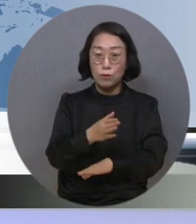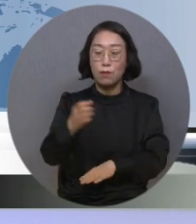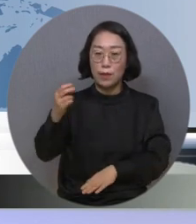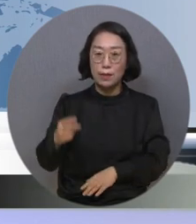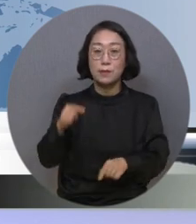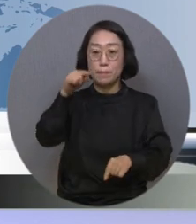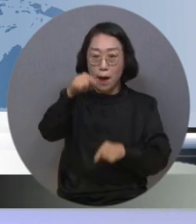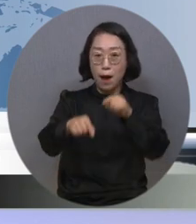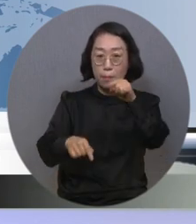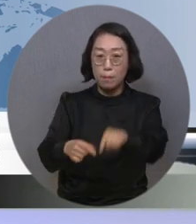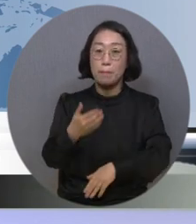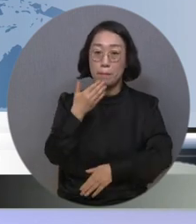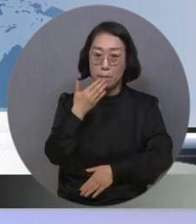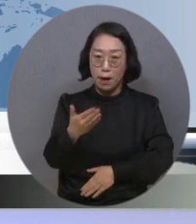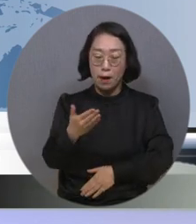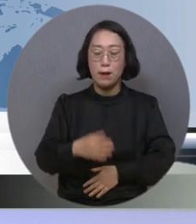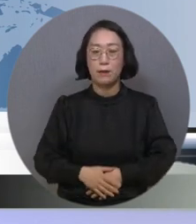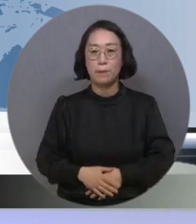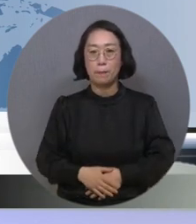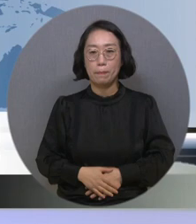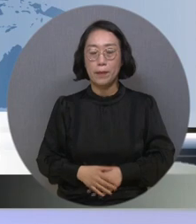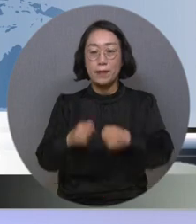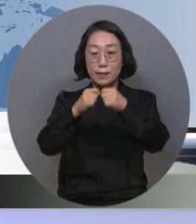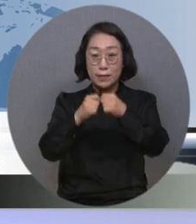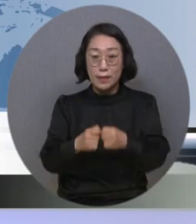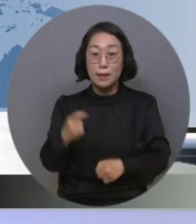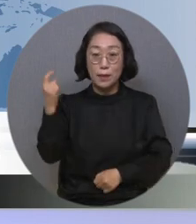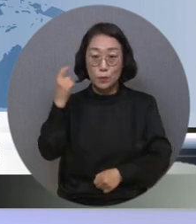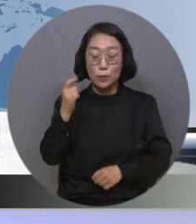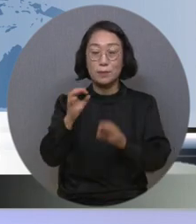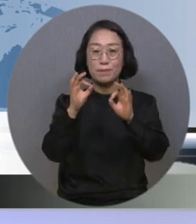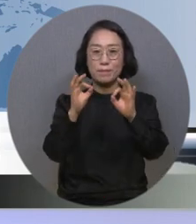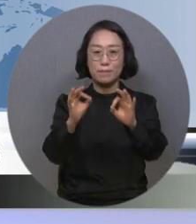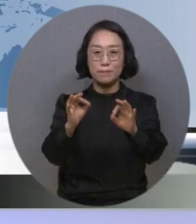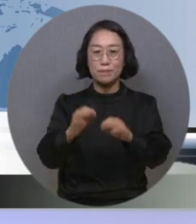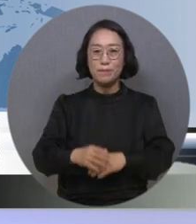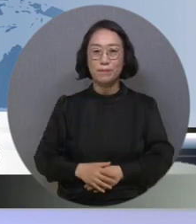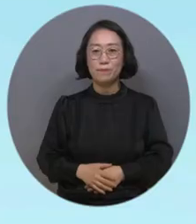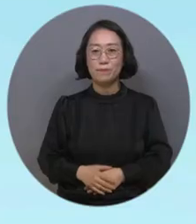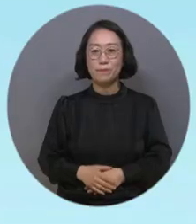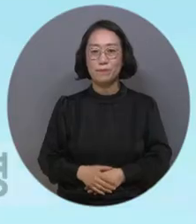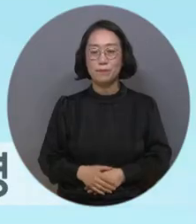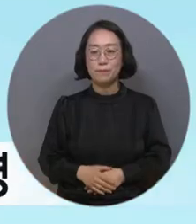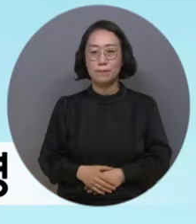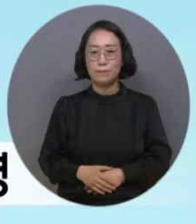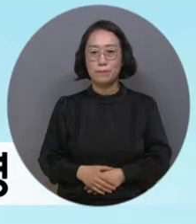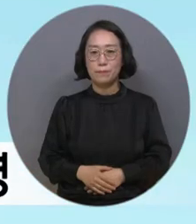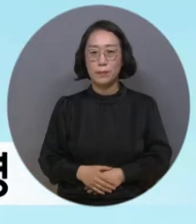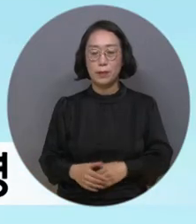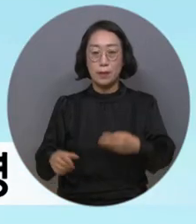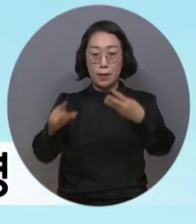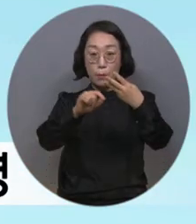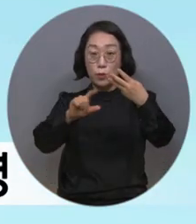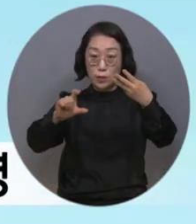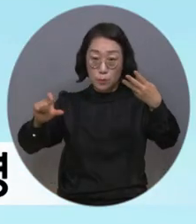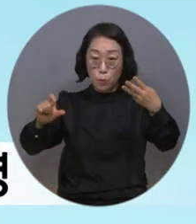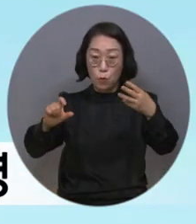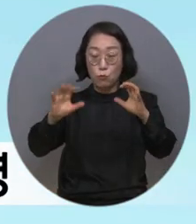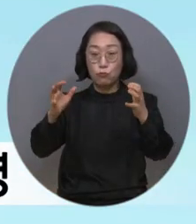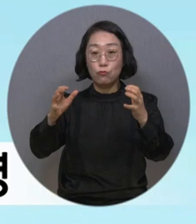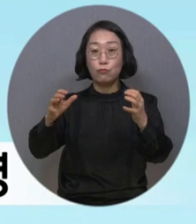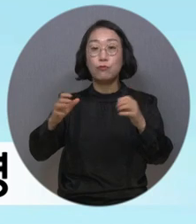대면 방식으로 진행하는데요 자세한 내용 박성윤 기자입니다 지난 15일부터